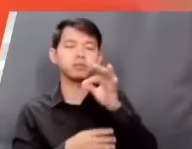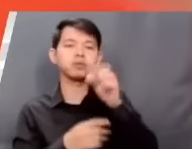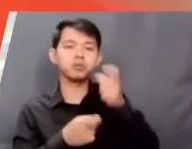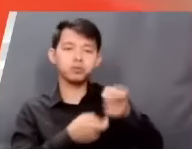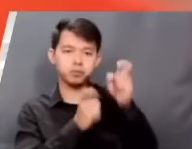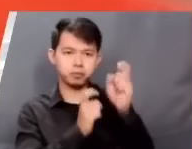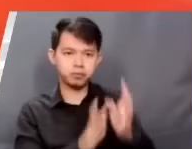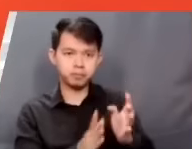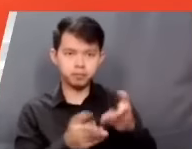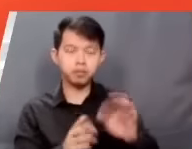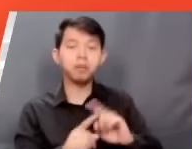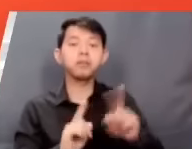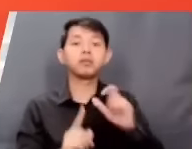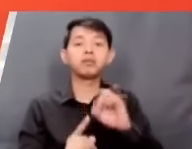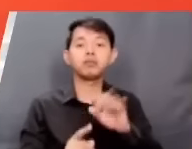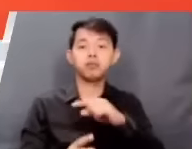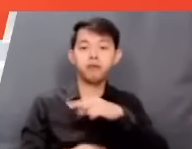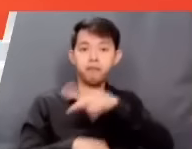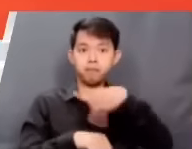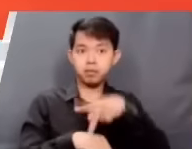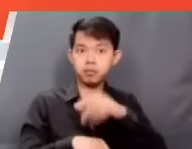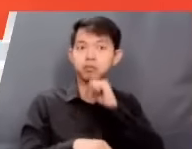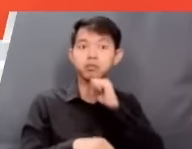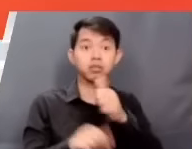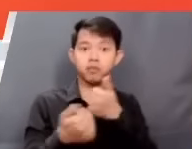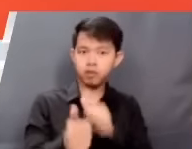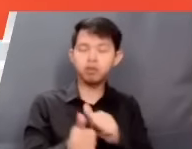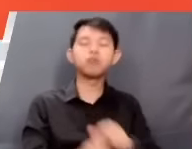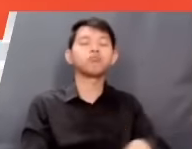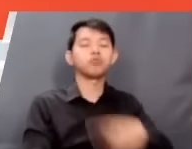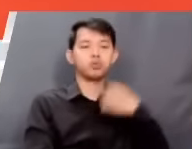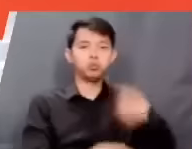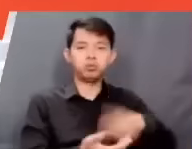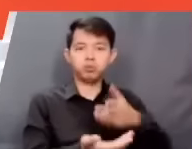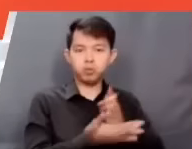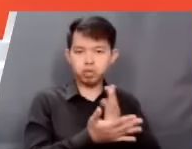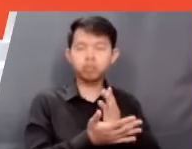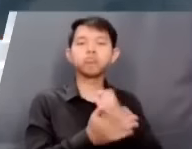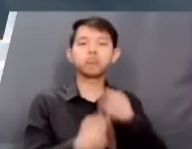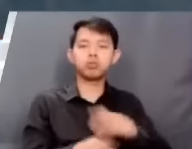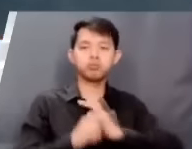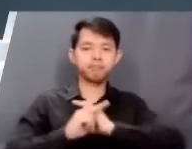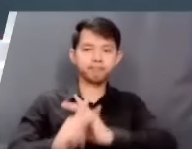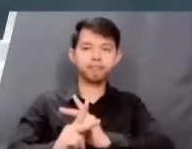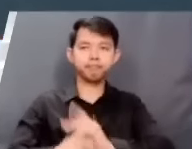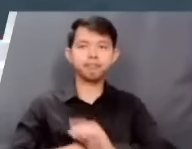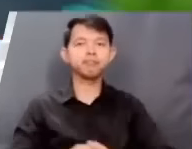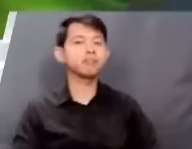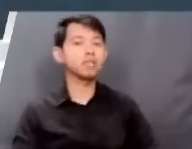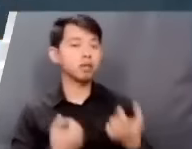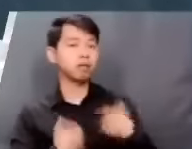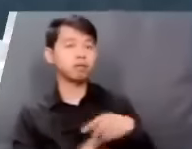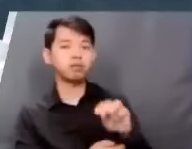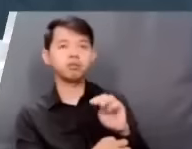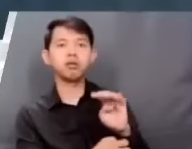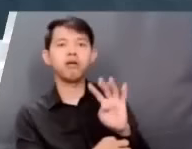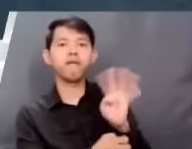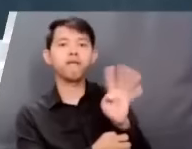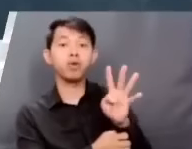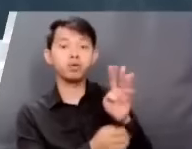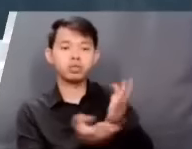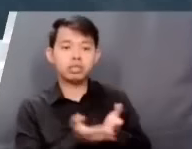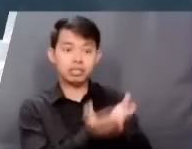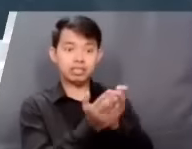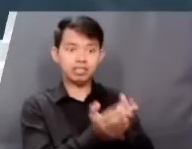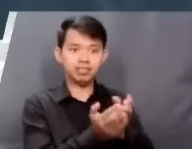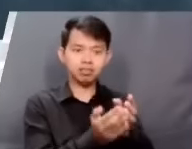ng China ang kanilang karapatan. Bukod sa Panatag Shoal, mayroon ding halos 40 Chinese vessels na nanamomonitor ang PCG